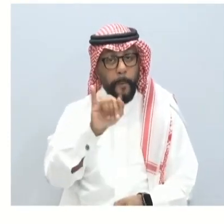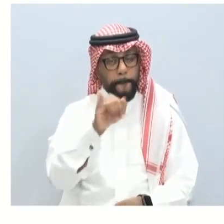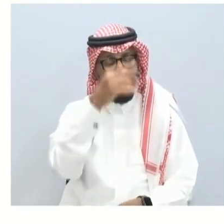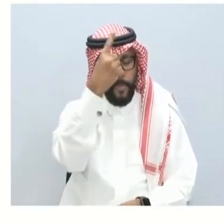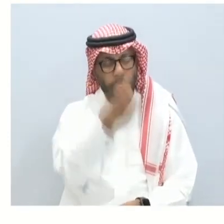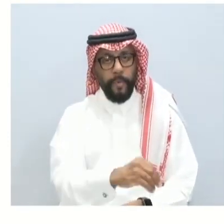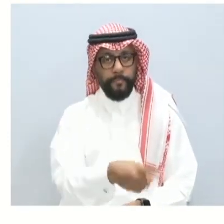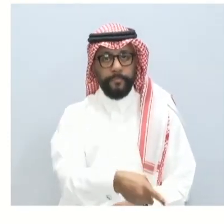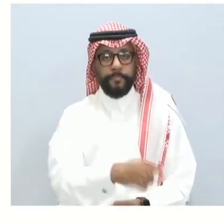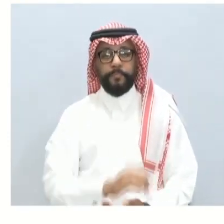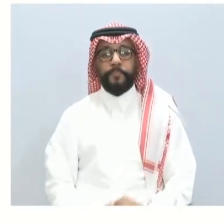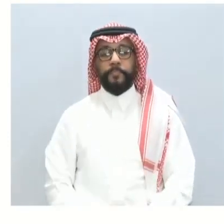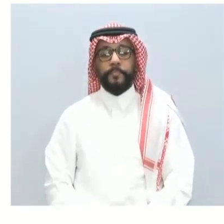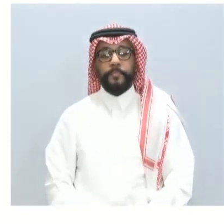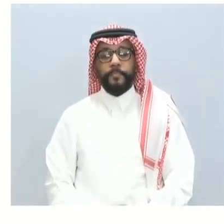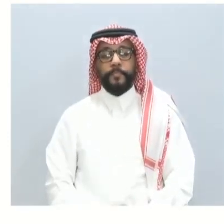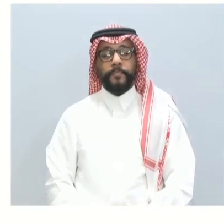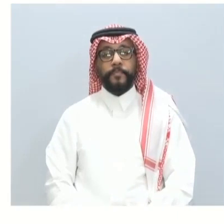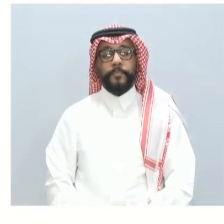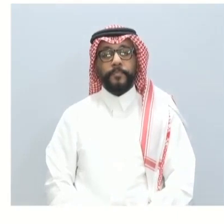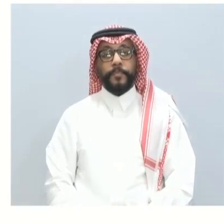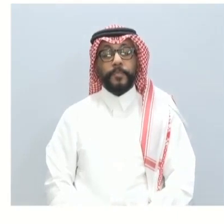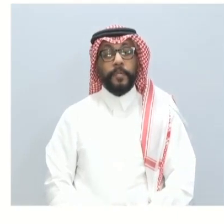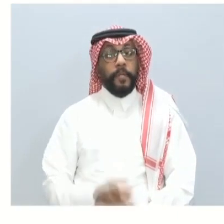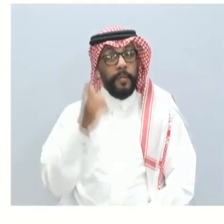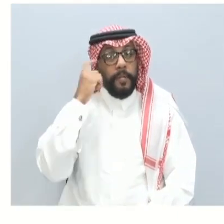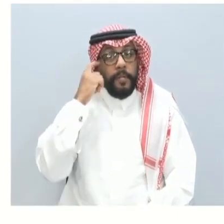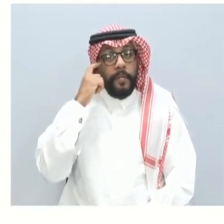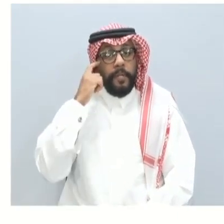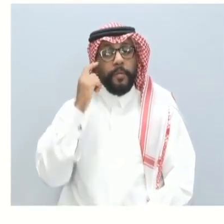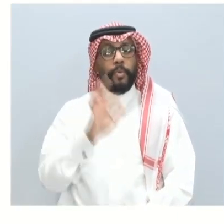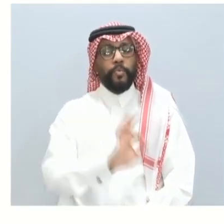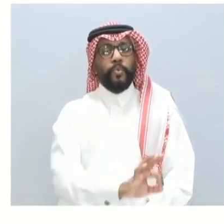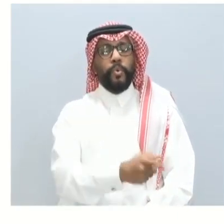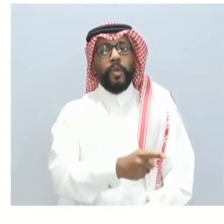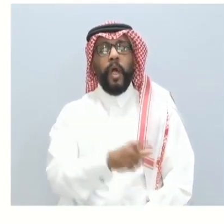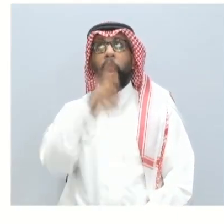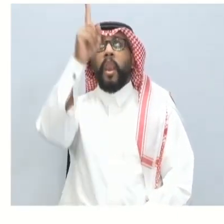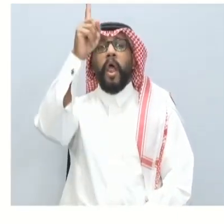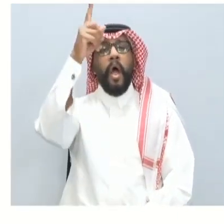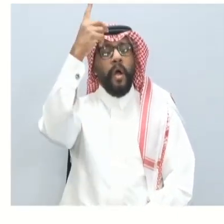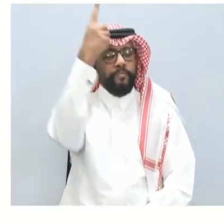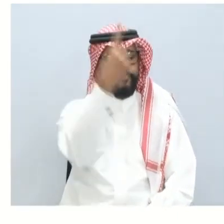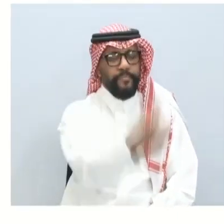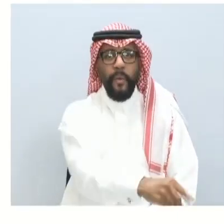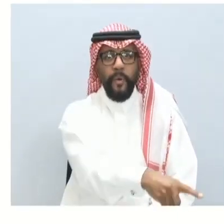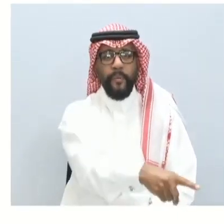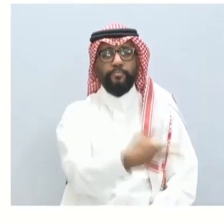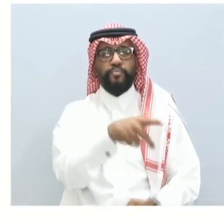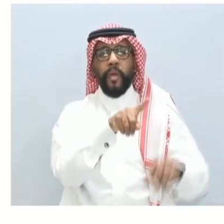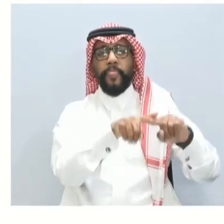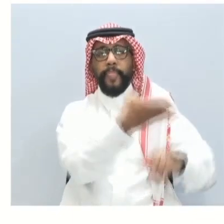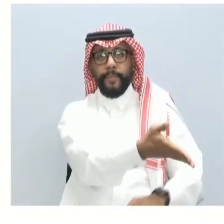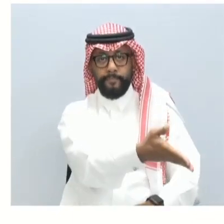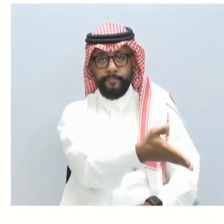ومعنى ومن اظلم اي لا احد اظلم منه لا احد اظلم مما وصفه الله سبحانه ما هو الوصف